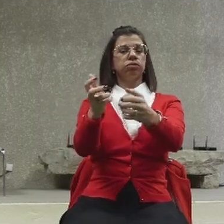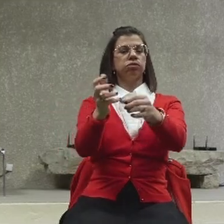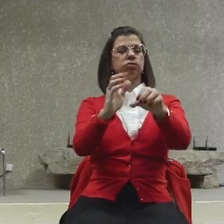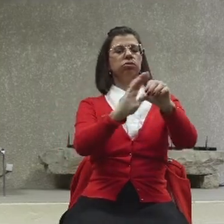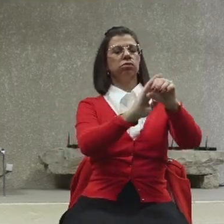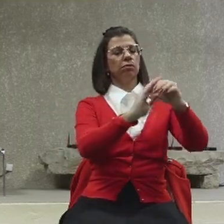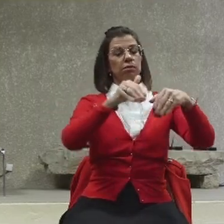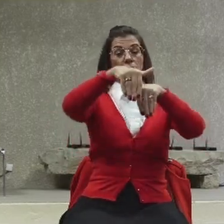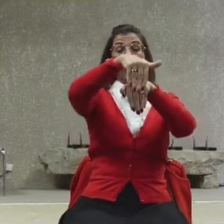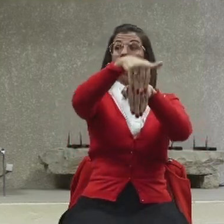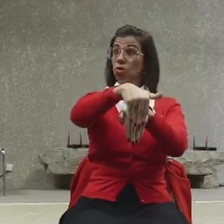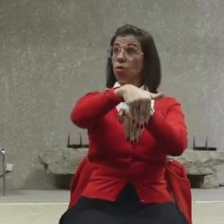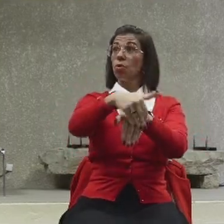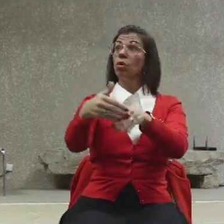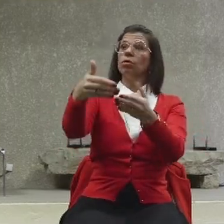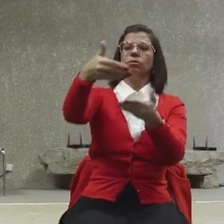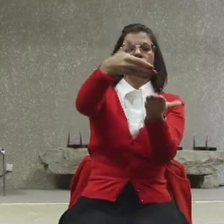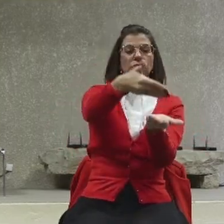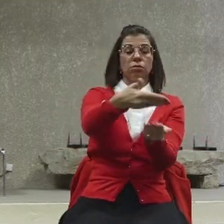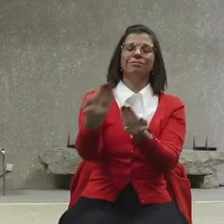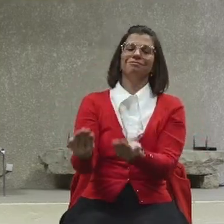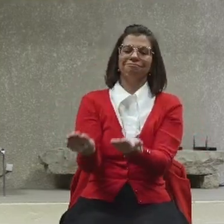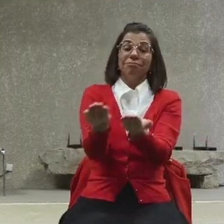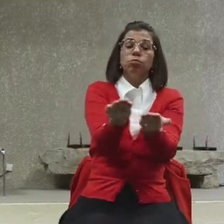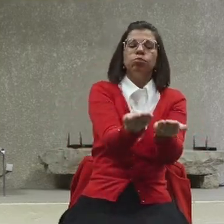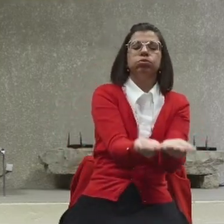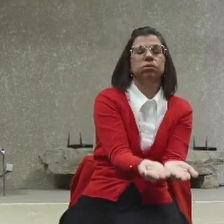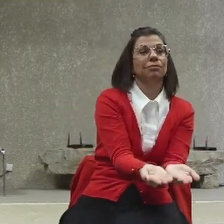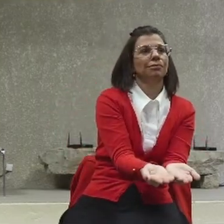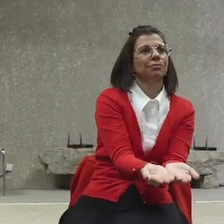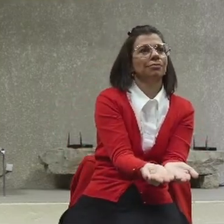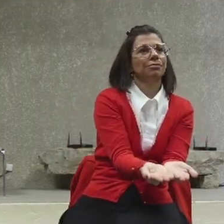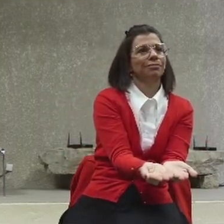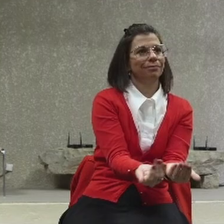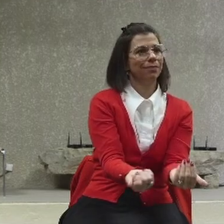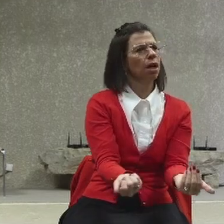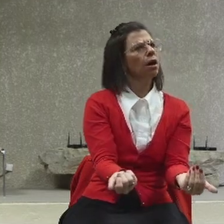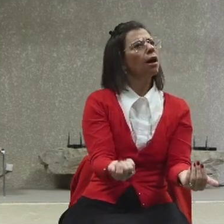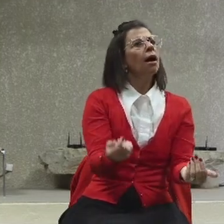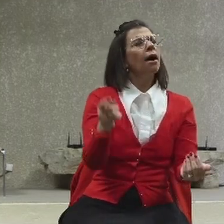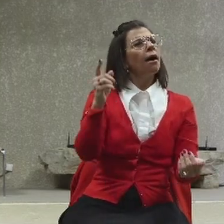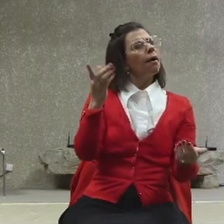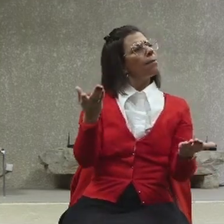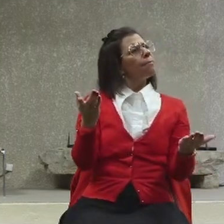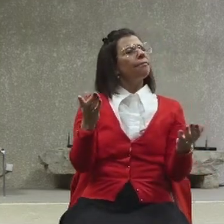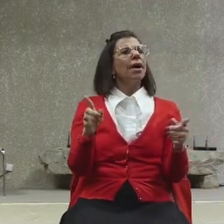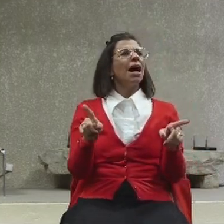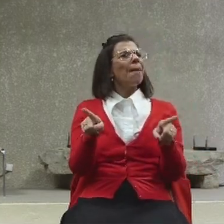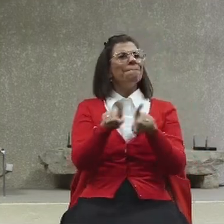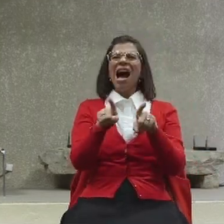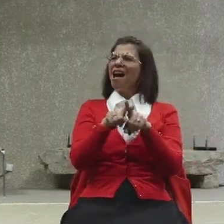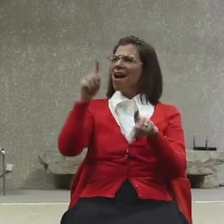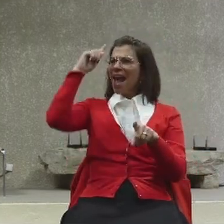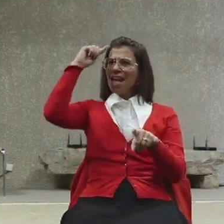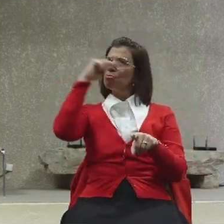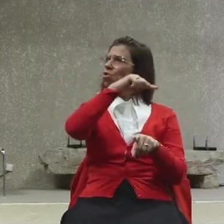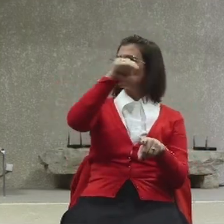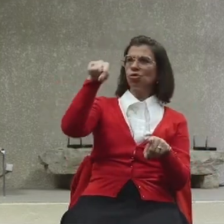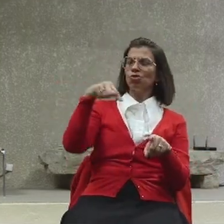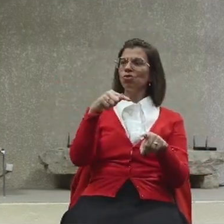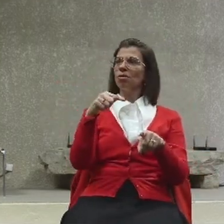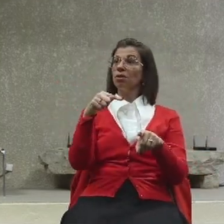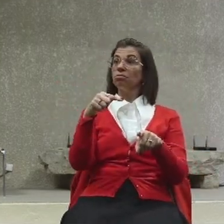ta vie d'avant, eh bien, ce pécheur-là, il a été crucifié à la croix du Calvaire.